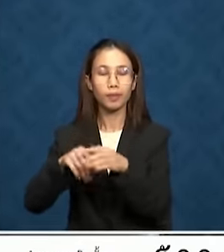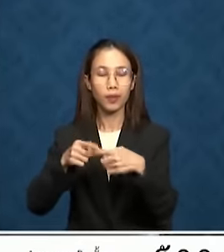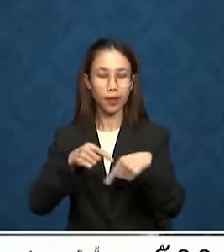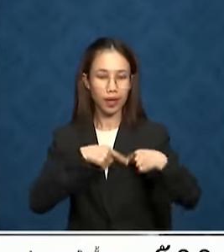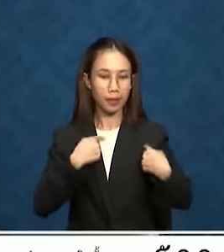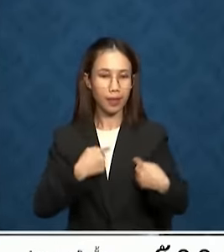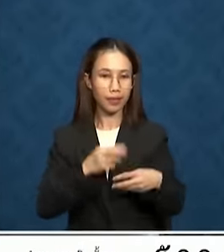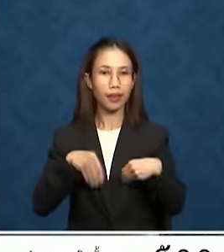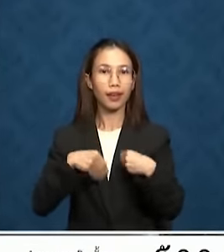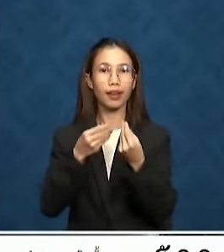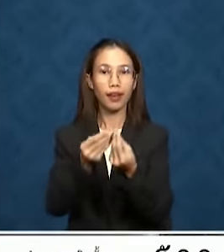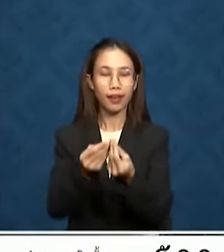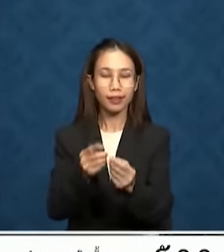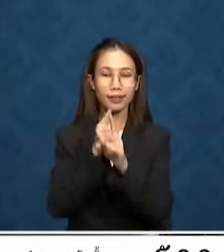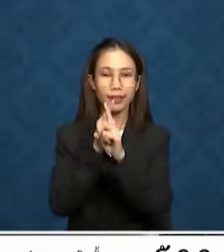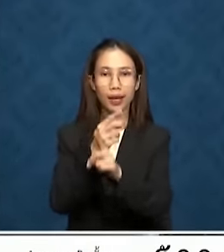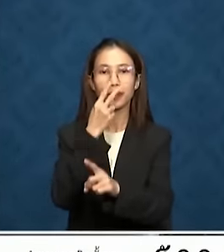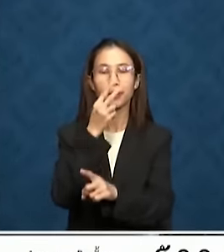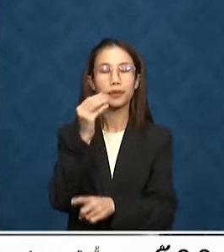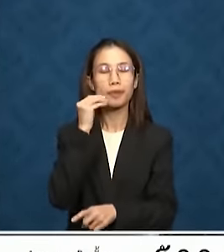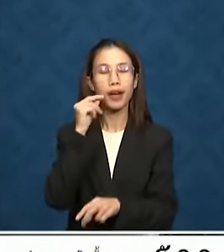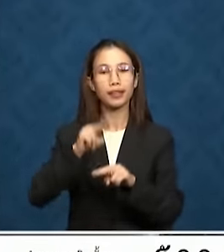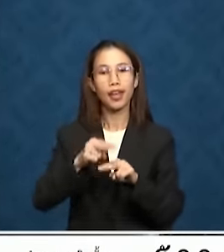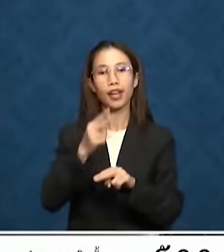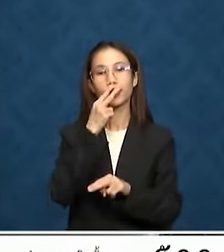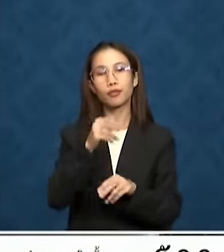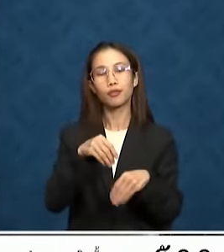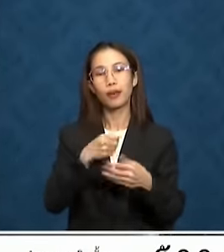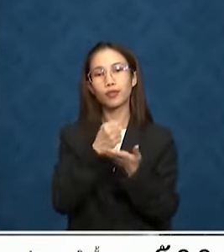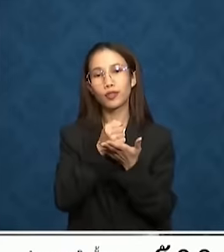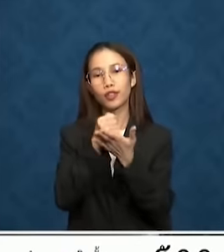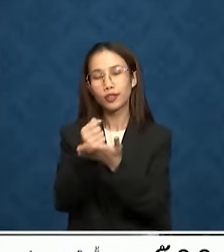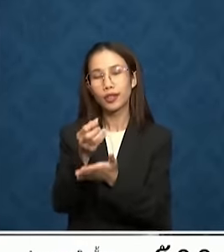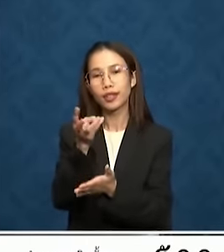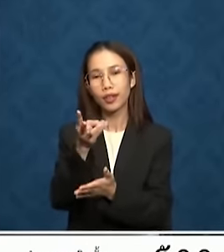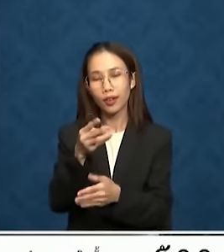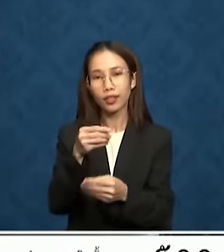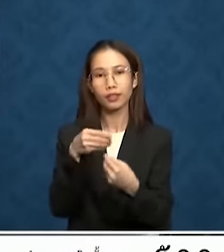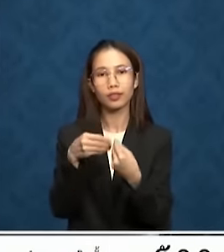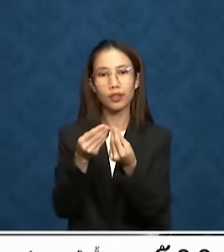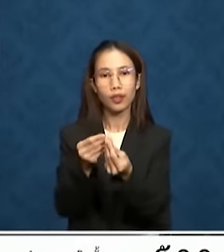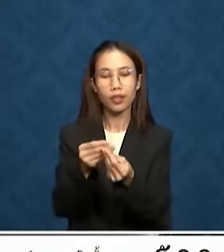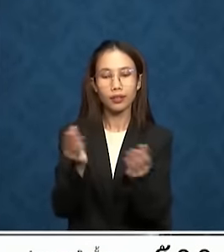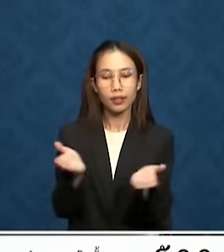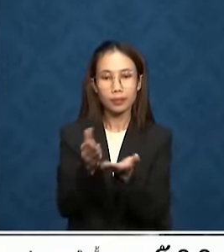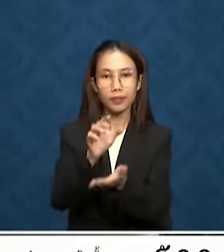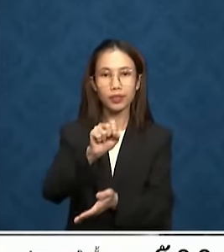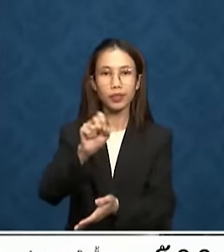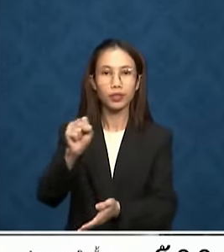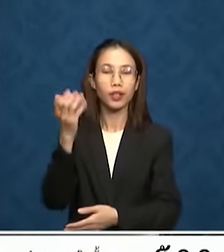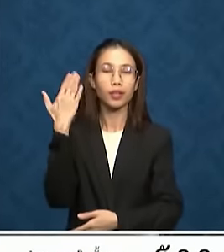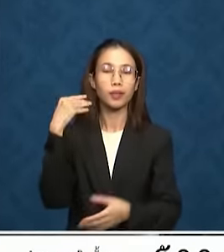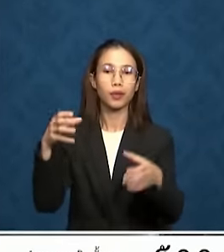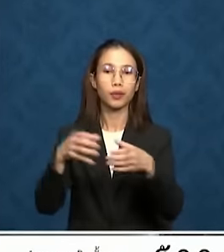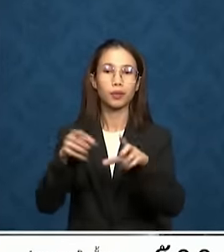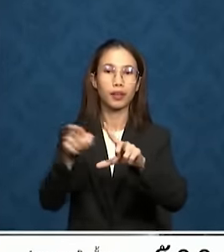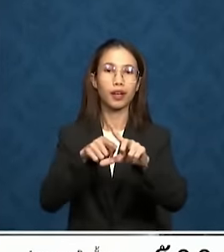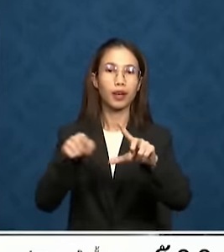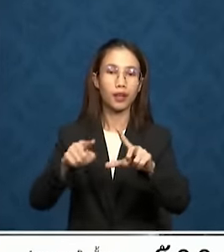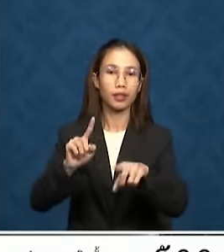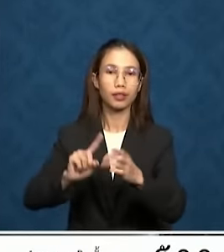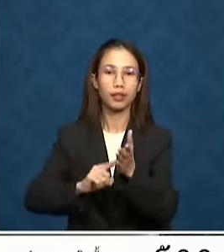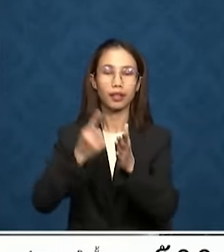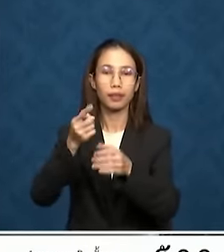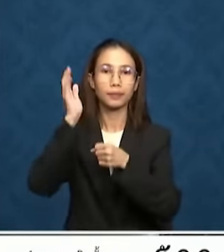ใจได้แต่ตามดูอยู่ที่บ้านคอยช่วยอยู่เบื้องหลังเล็กๆน้อยๆสำหรับเพื่อนส.สสมัยแรกของพรรคก้าวกลายที่ได้เข้ามา